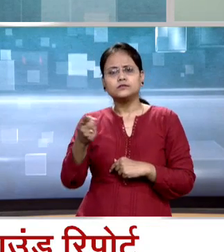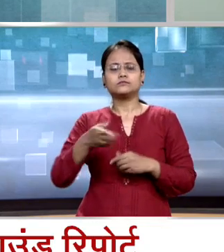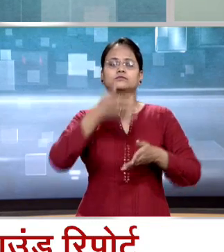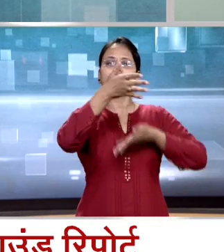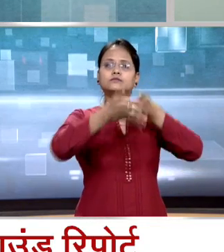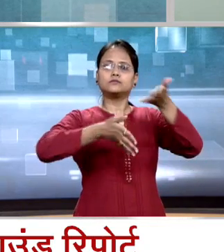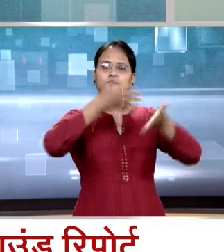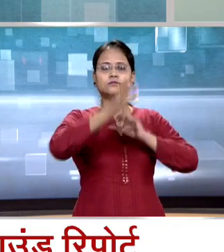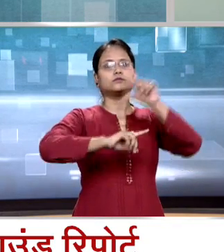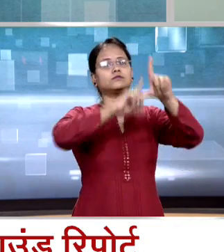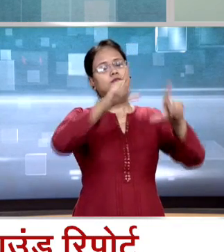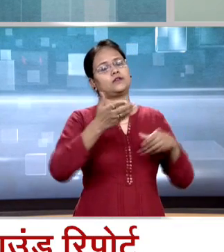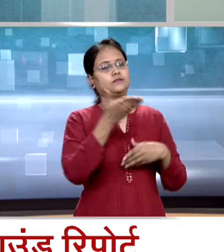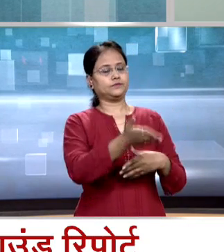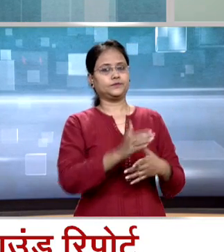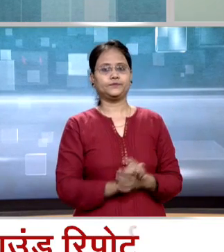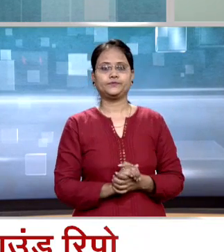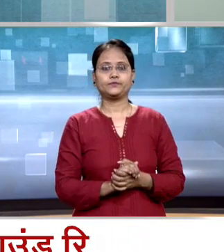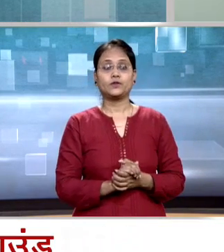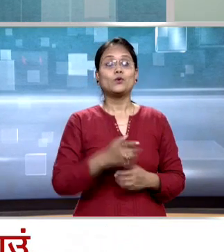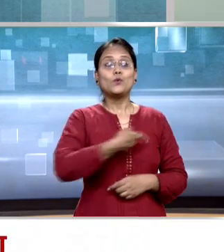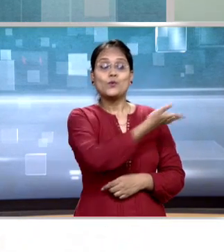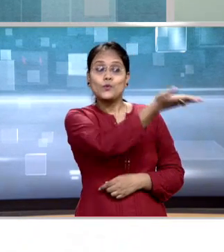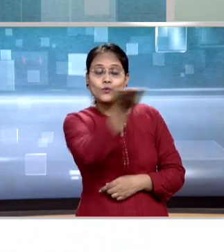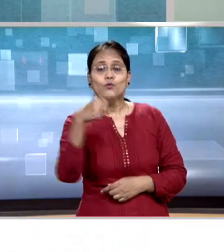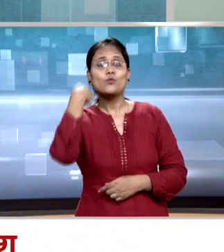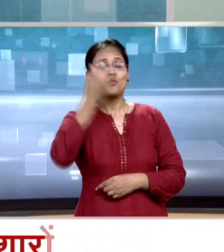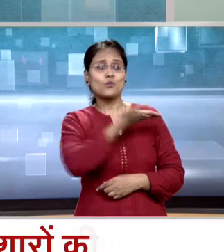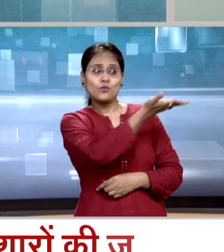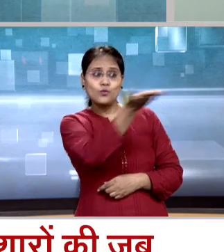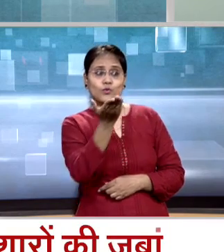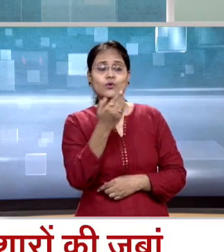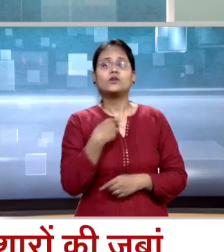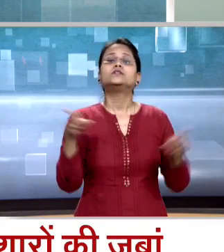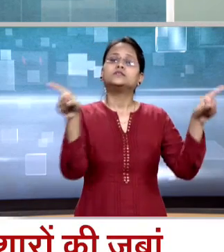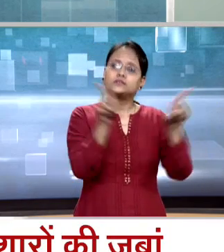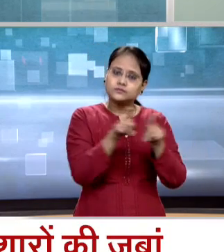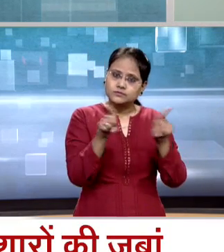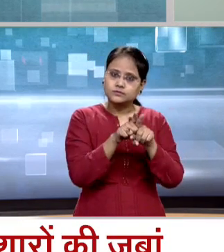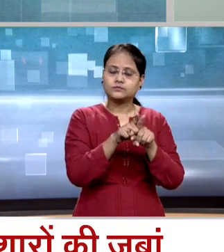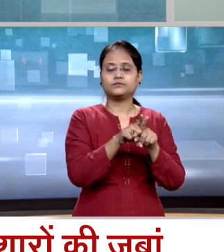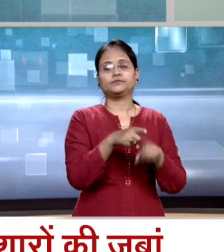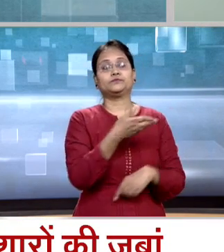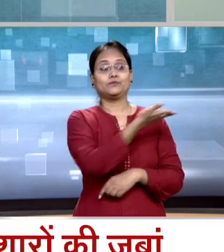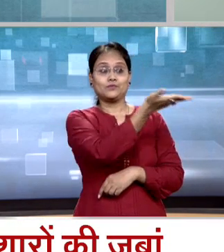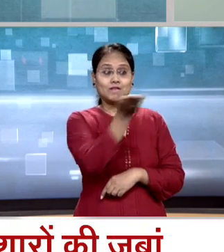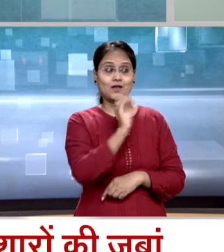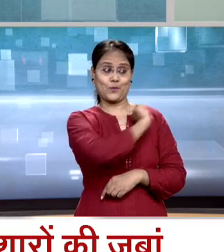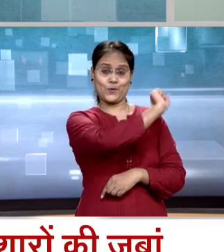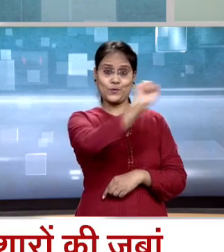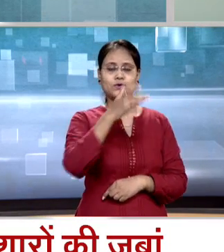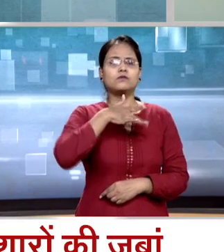हैं उसे सांकेतिक भाषा कहते हैं। और जिन लोगों की बात कर रहे हैं वो हम ही में से कुछ लोग हैं